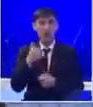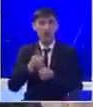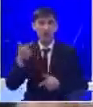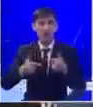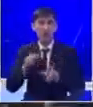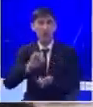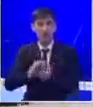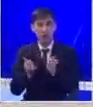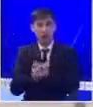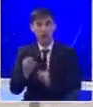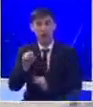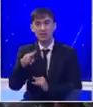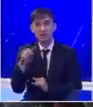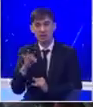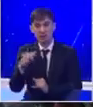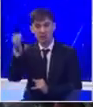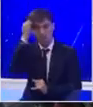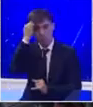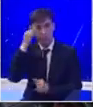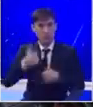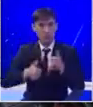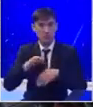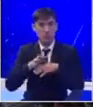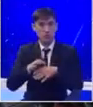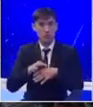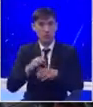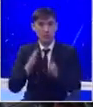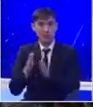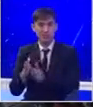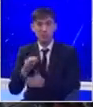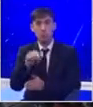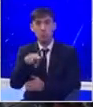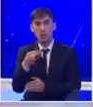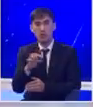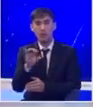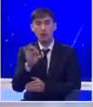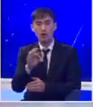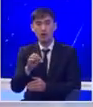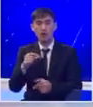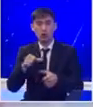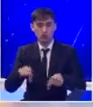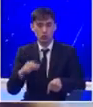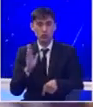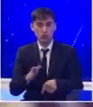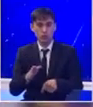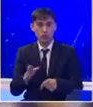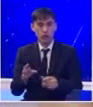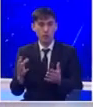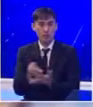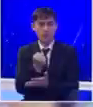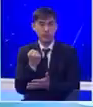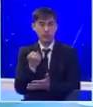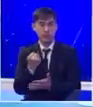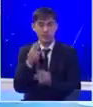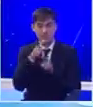– Усть-Каменогорским Алтаем. Напомним, матчи проходят по системе плей-офф, что судьям поможет более объективно выявить победителя,